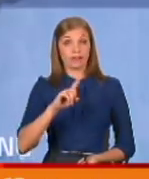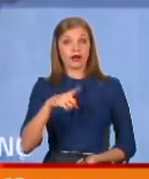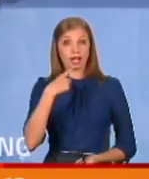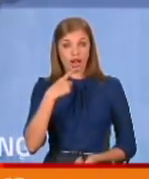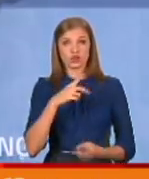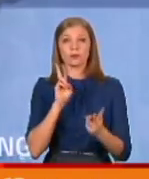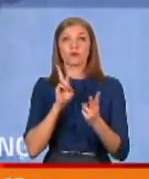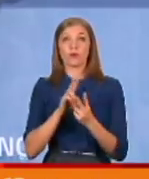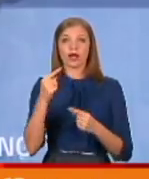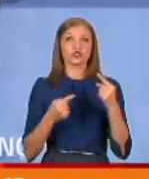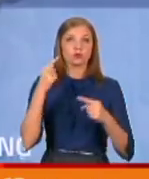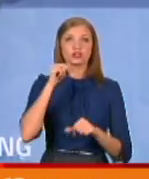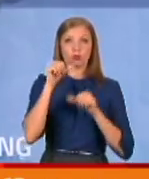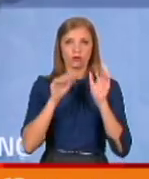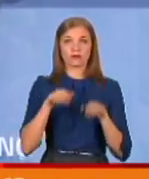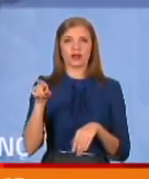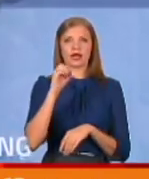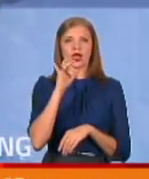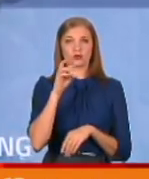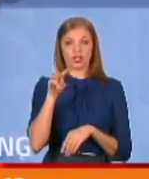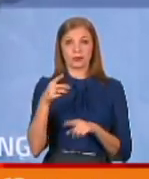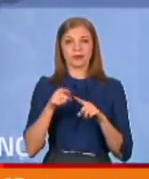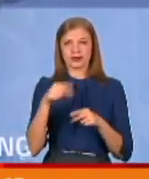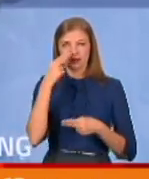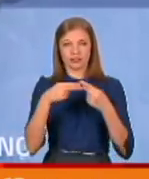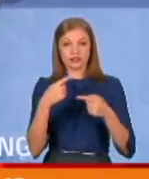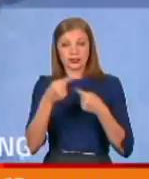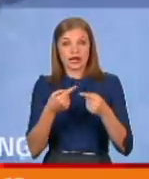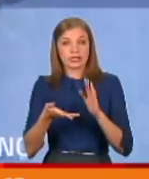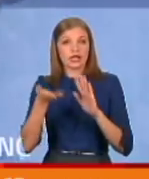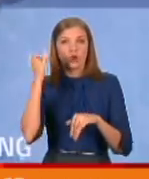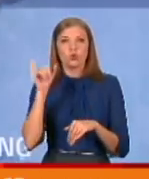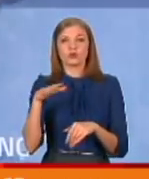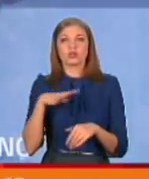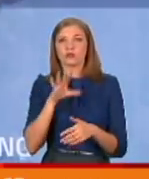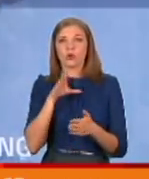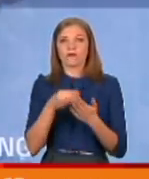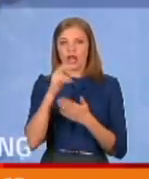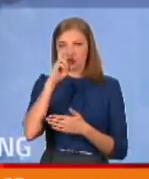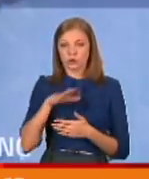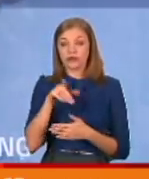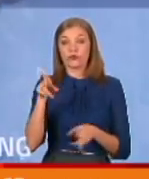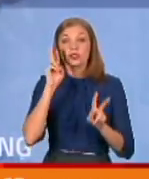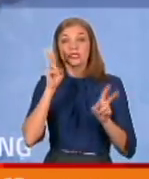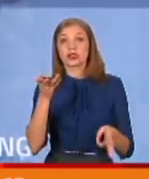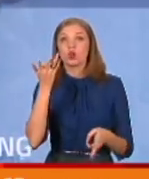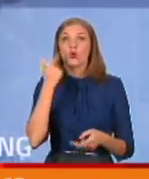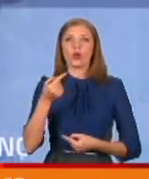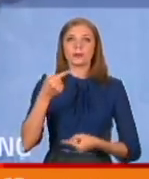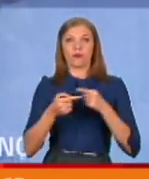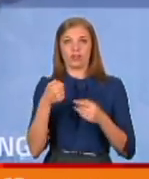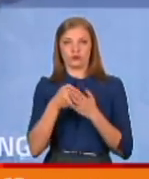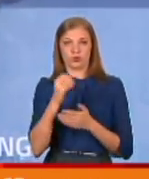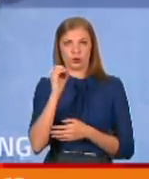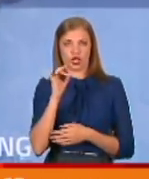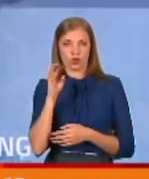кажуть, побачимося наступного року в Єрусалимі. Ця традиція існує, відколи в євреїв не було власної держави, і вони не знали, коли повернуться до